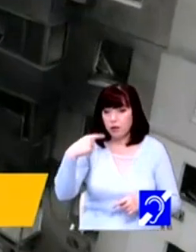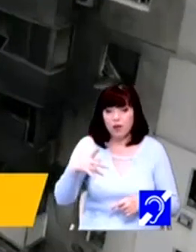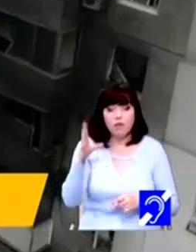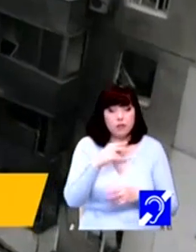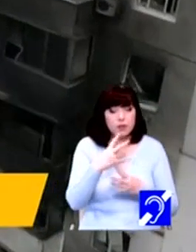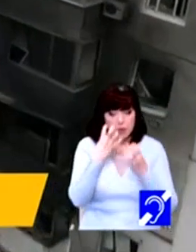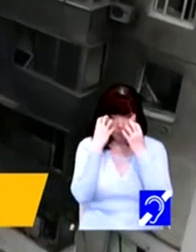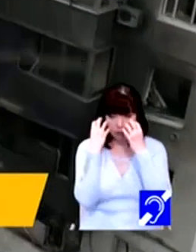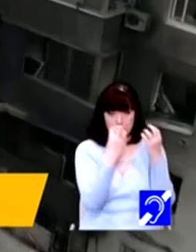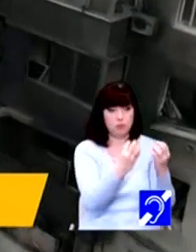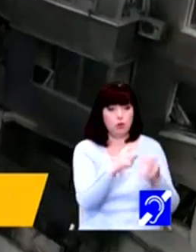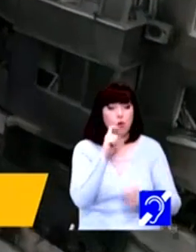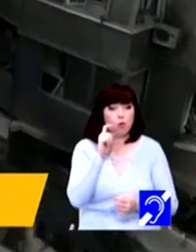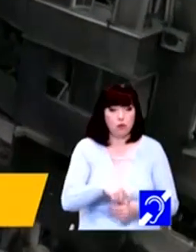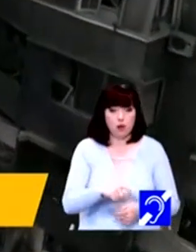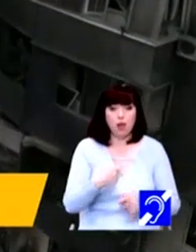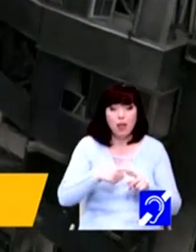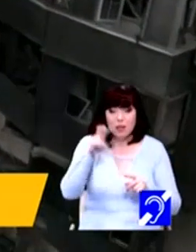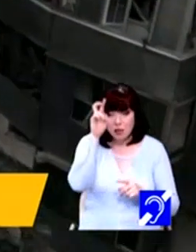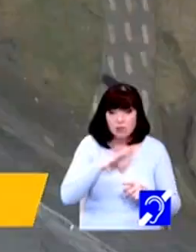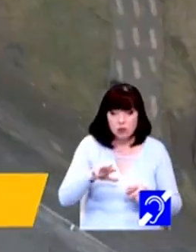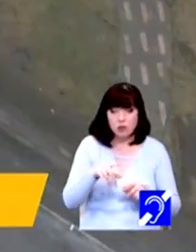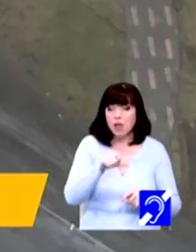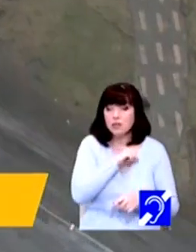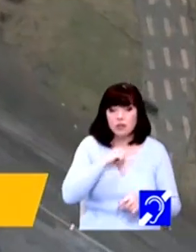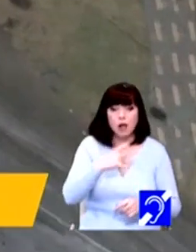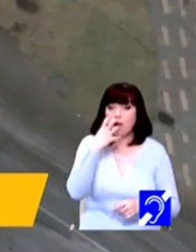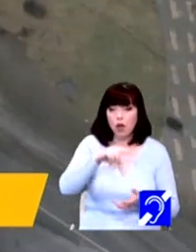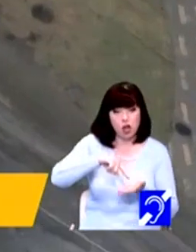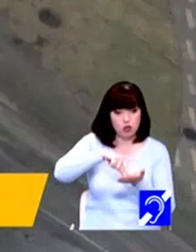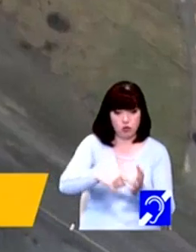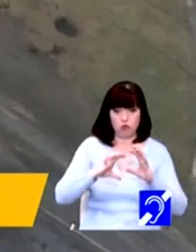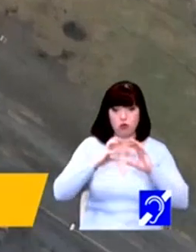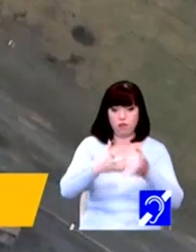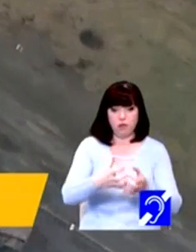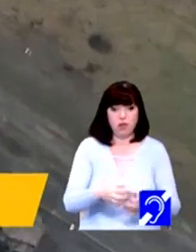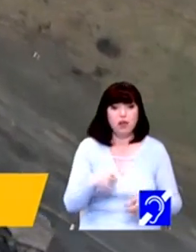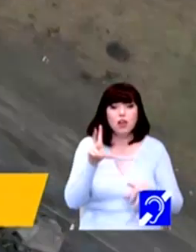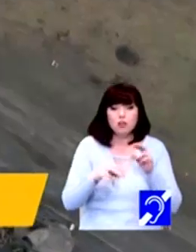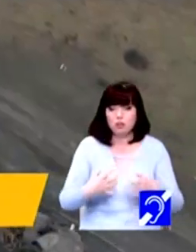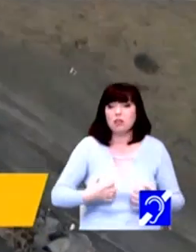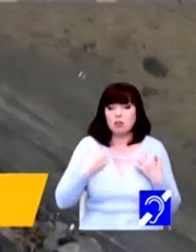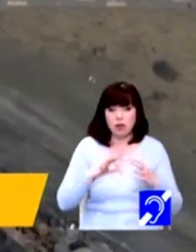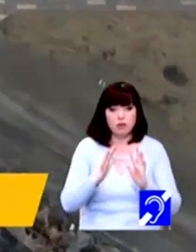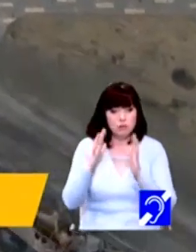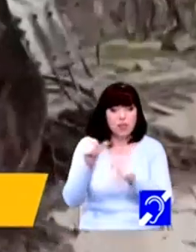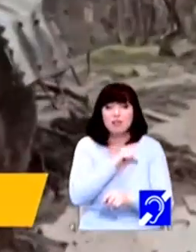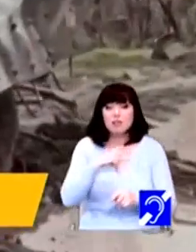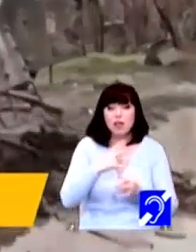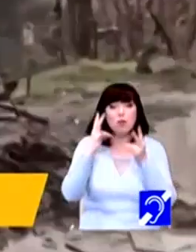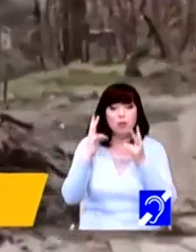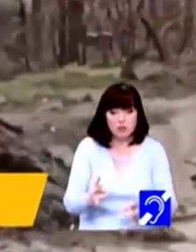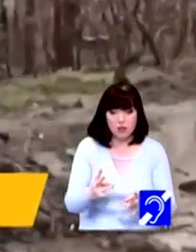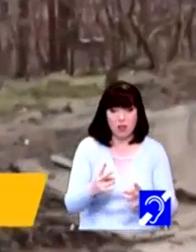sunt îndreptate spre Ucraina, țară care a devenit cel mai fierbinte loc din lume. Învoltoarea tragicelor evenimente, cei mai vulnerabili martori